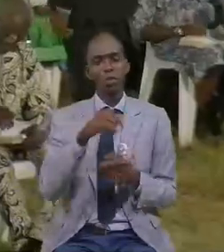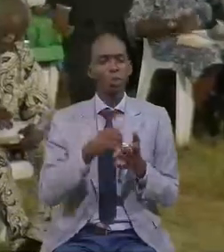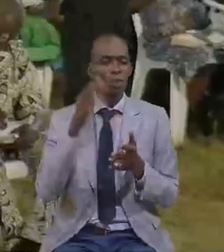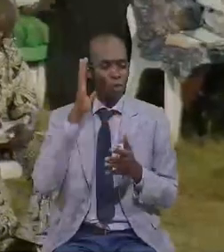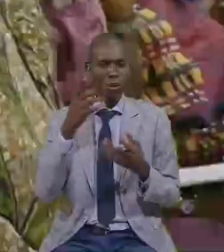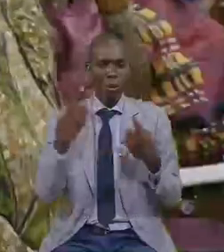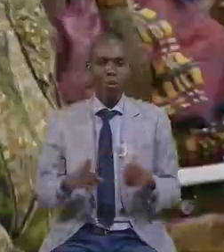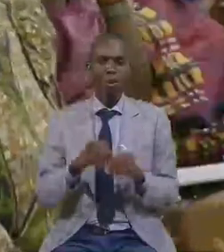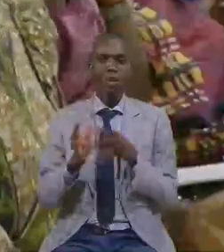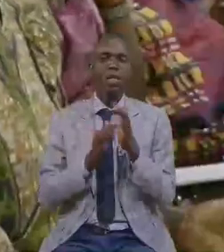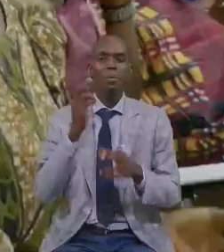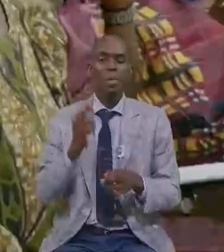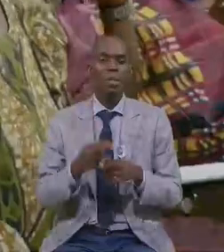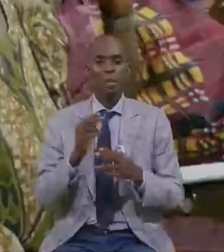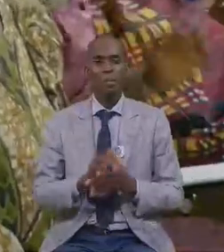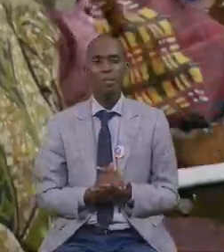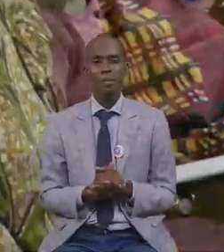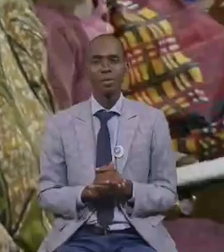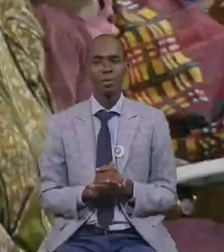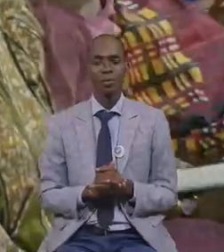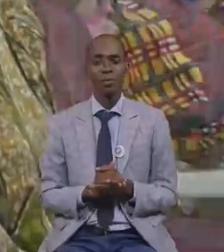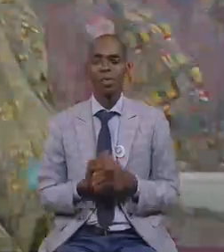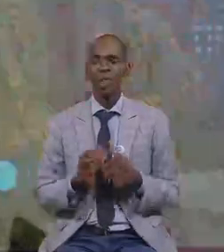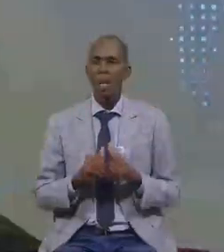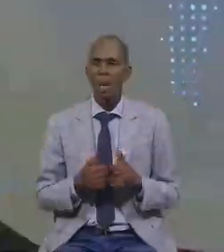nom de Jésus-Christ.